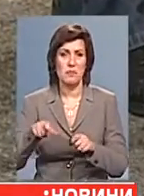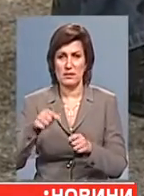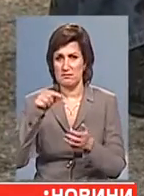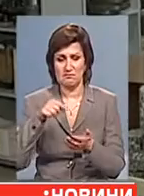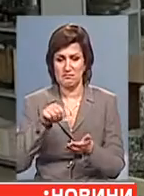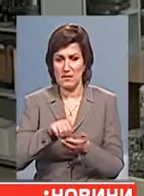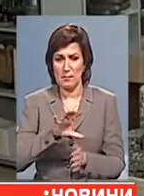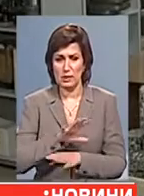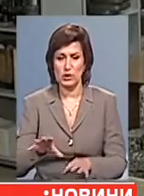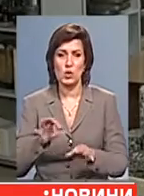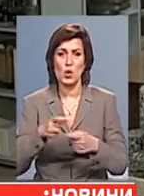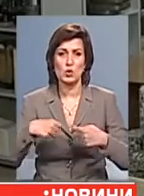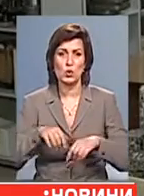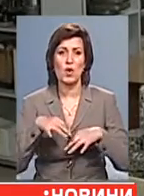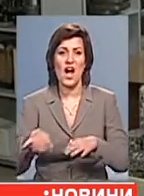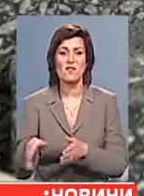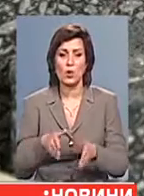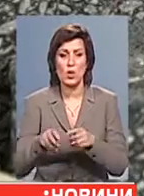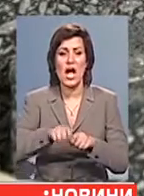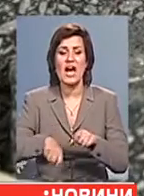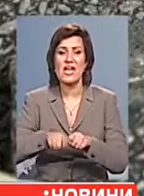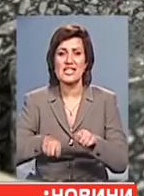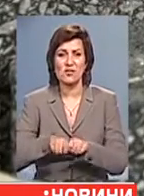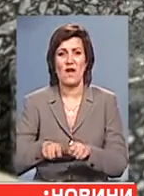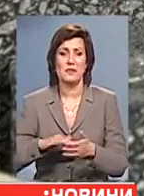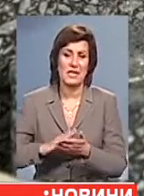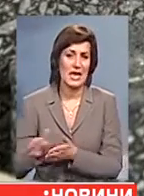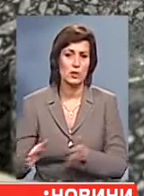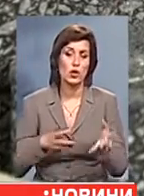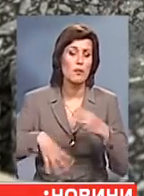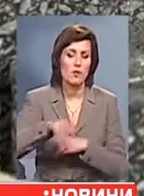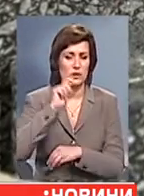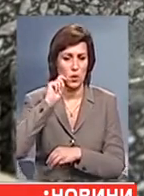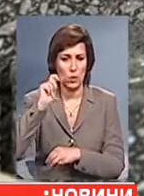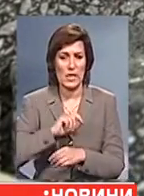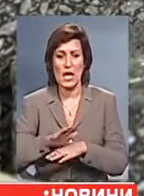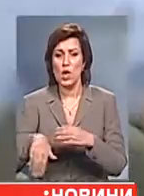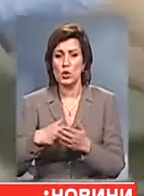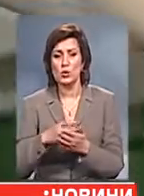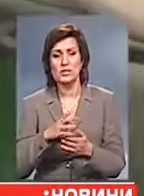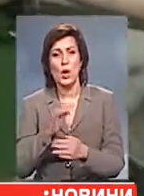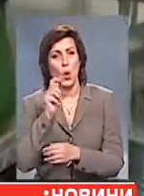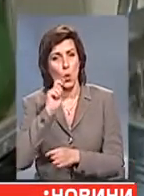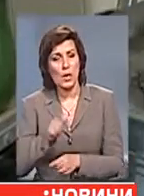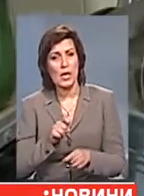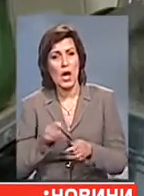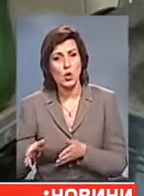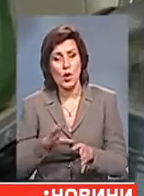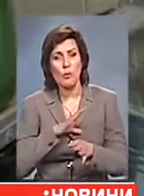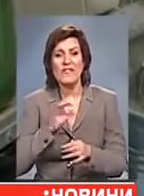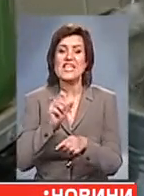до структур автодору, аналізуватимуть якість ремонту доріг по всій Україні. Досі «Укравтодор» був і замовником, і контролером